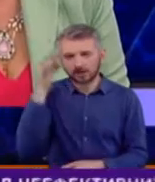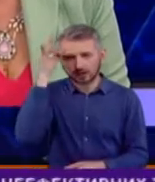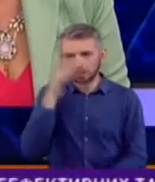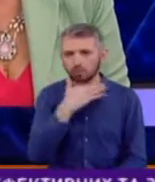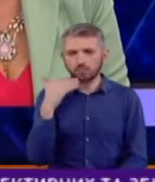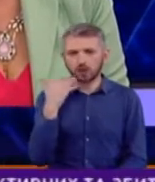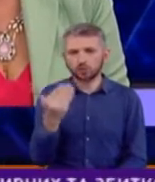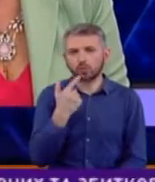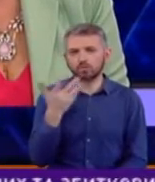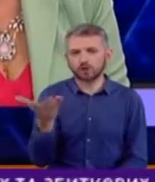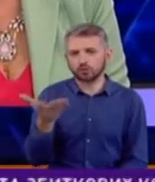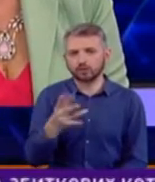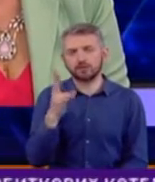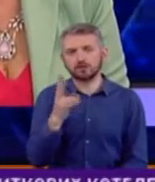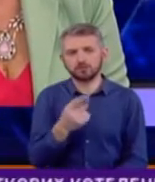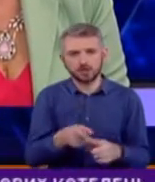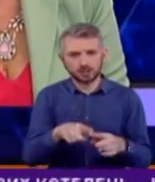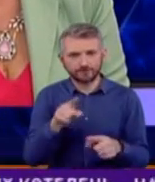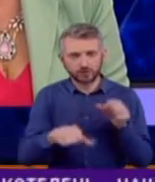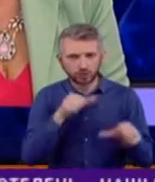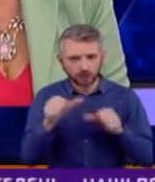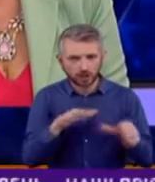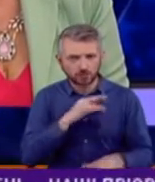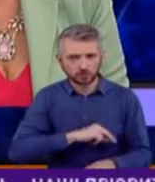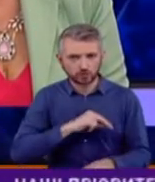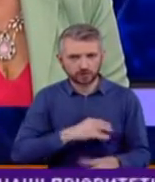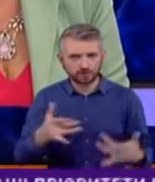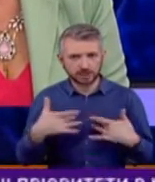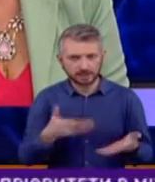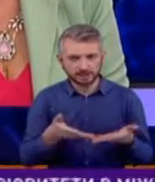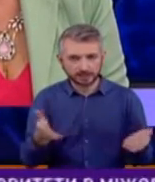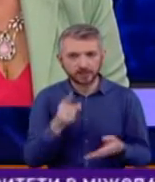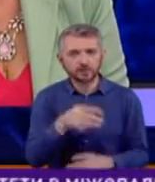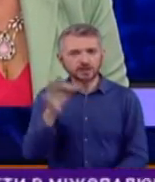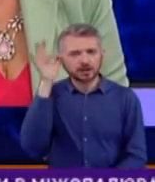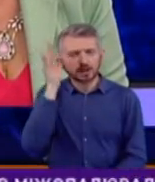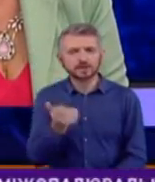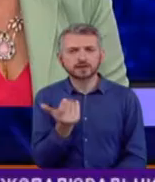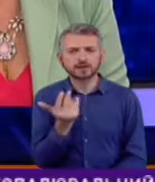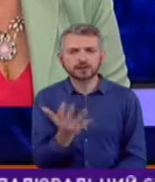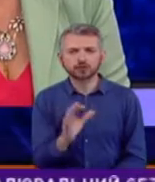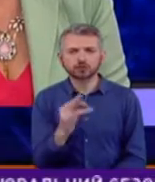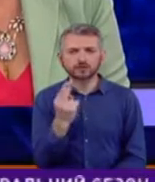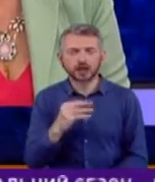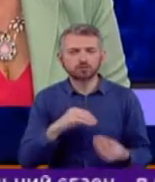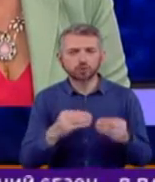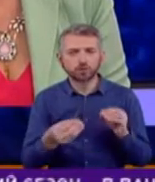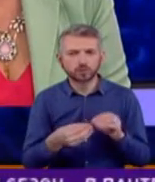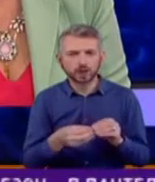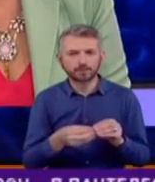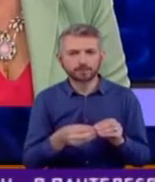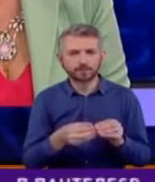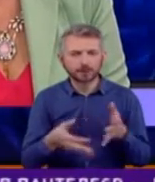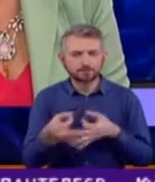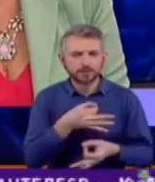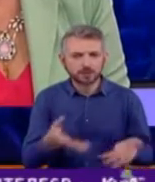багато його виступів на... Це ж він роками працював на сцені. І ви згадайте, скільки соціальних проблем